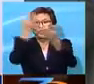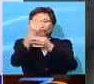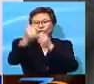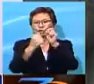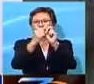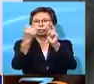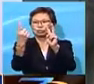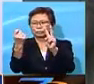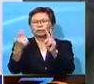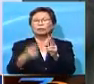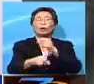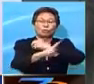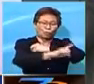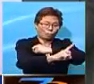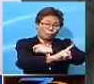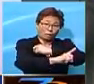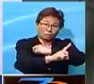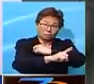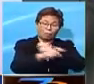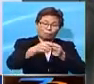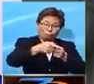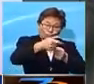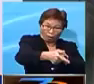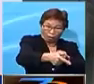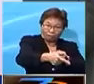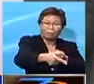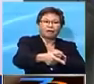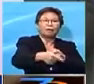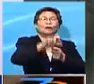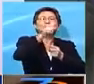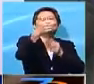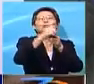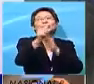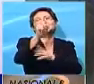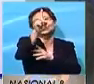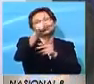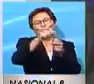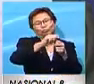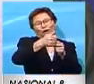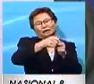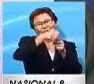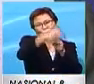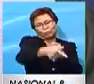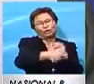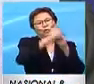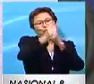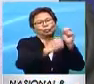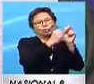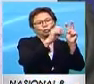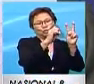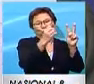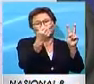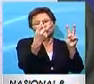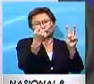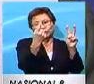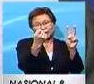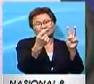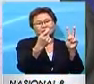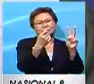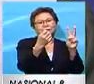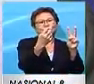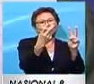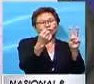2011, kadar kompaun yang kita tawarkan hanyalah RM10 satu kompaun. Dari 2012 hingga